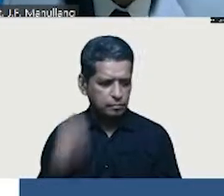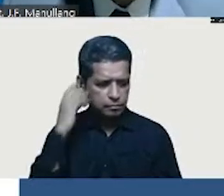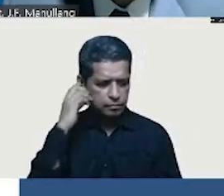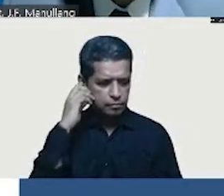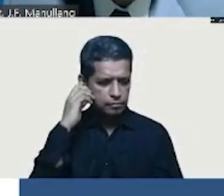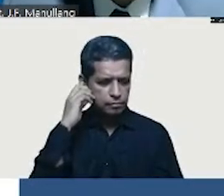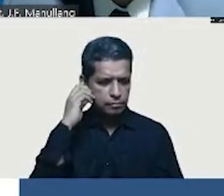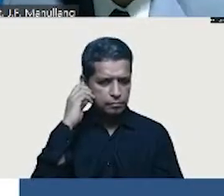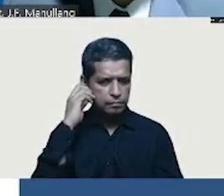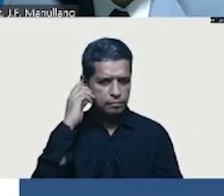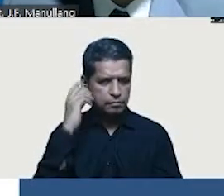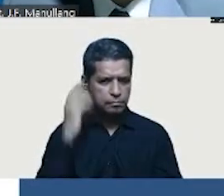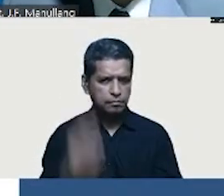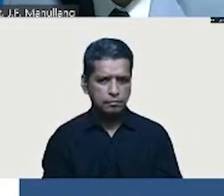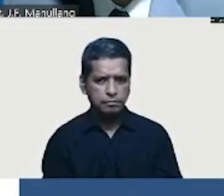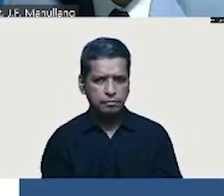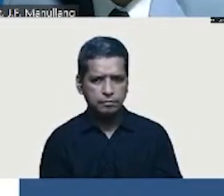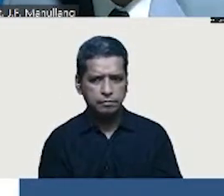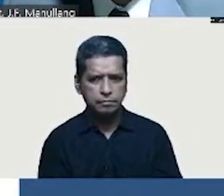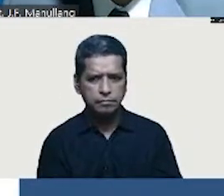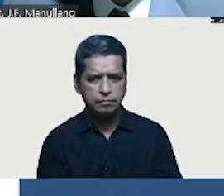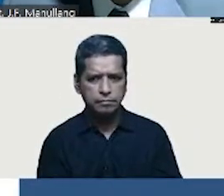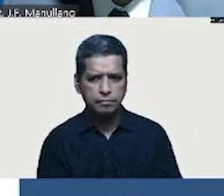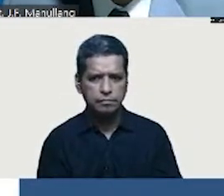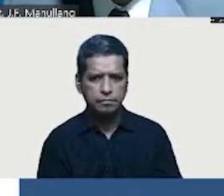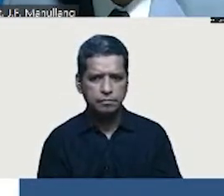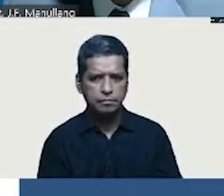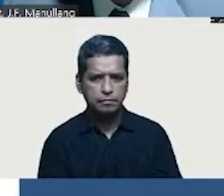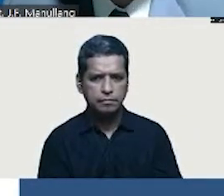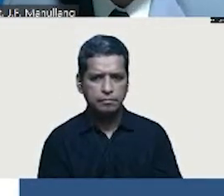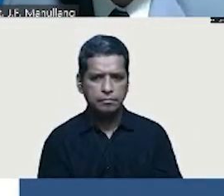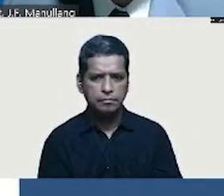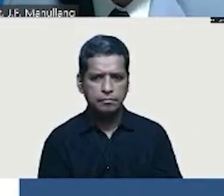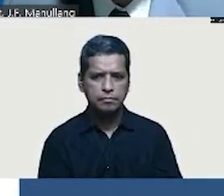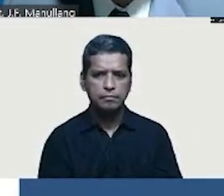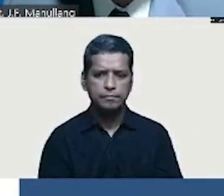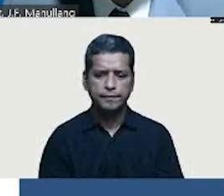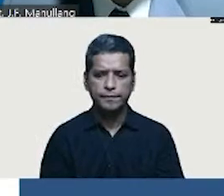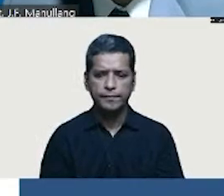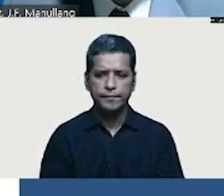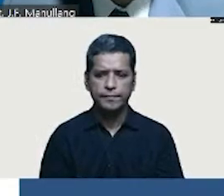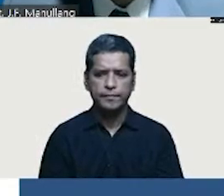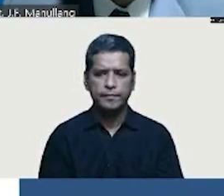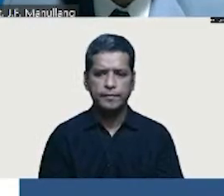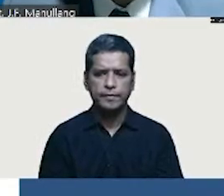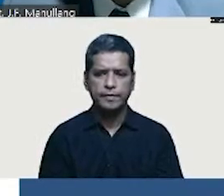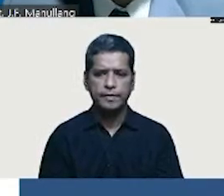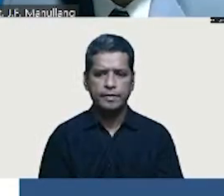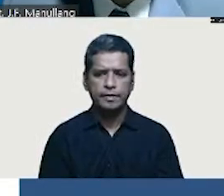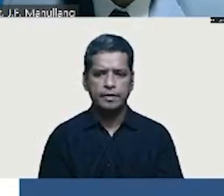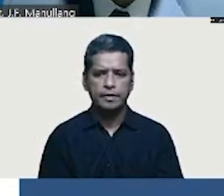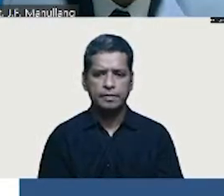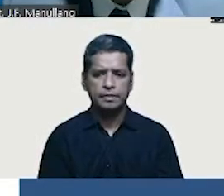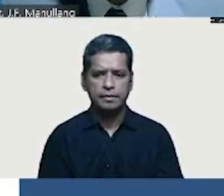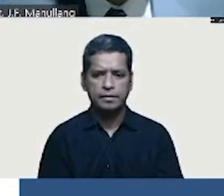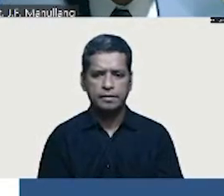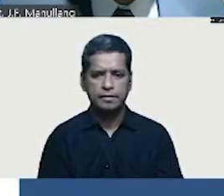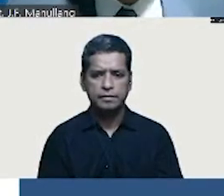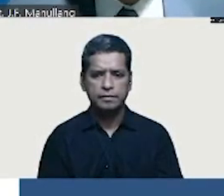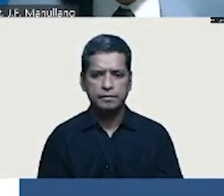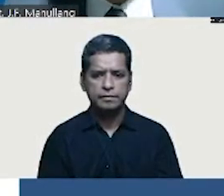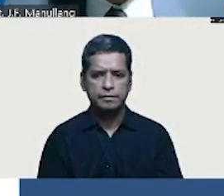maka itu bukanlah suatu kebaikan karena didalam Tuhan termasuk disiplin atau kematian